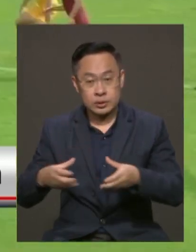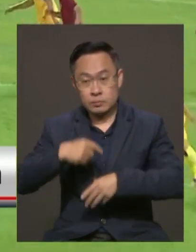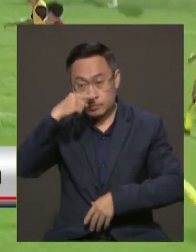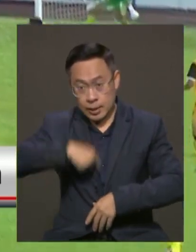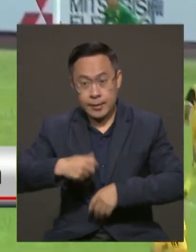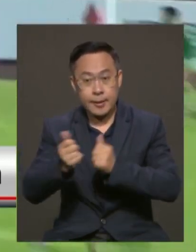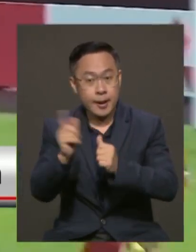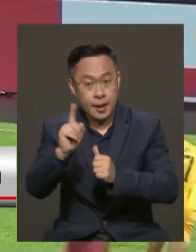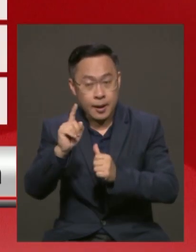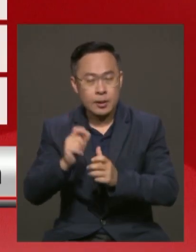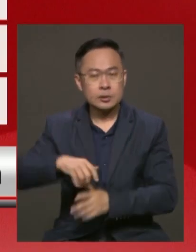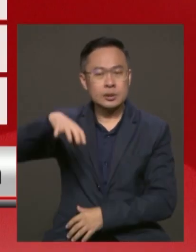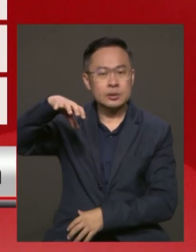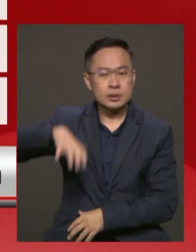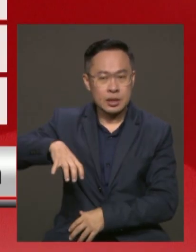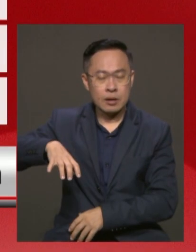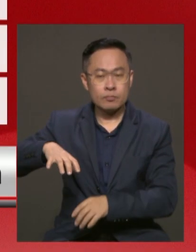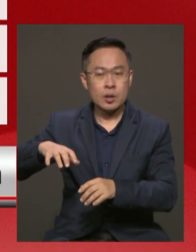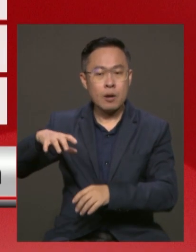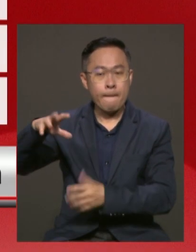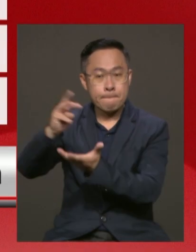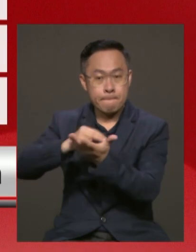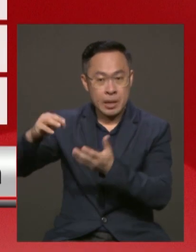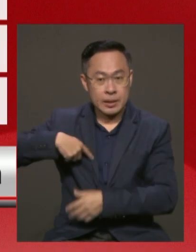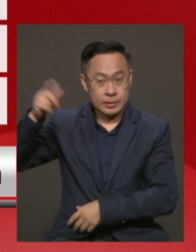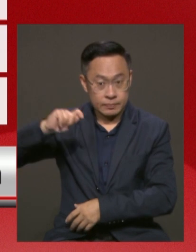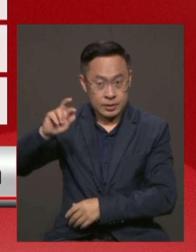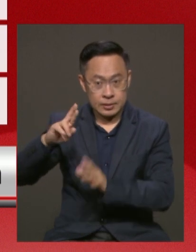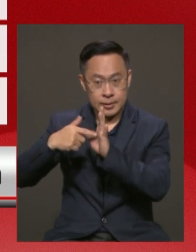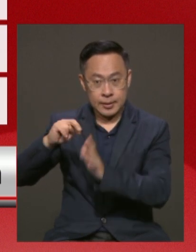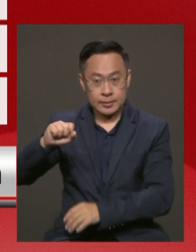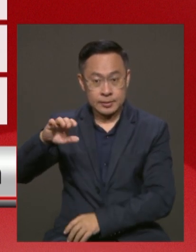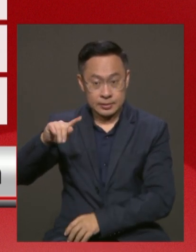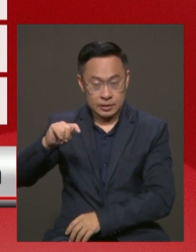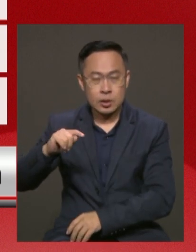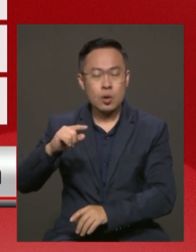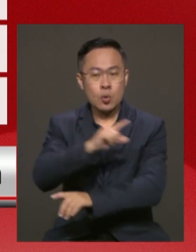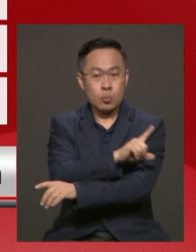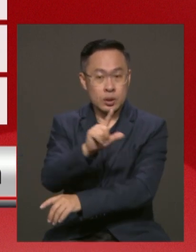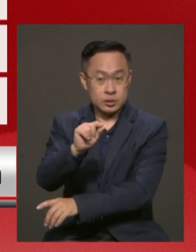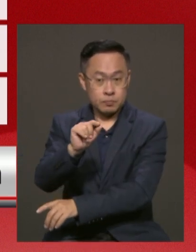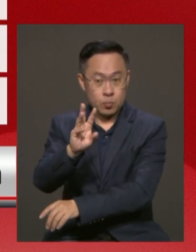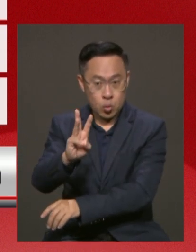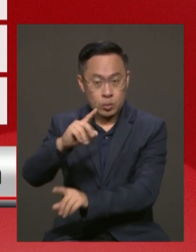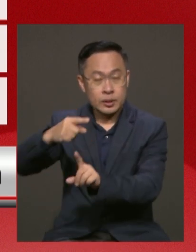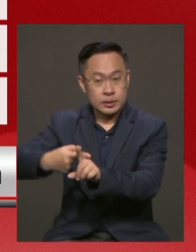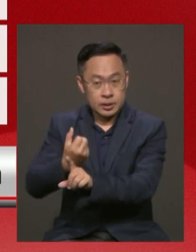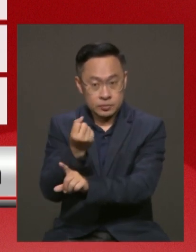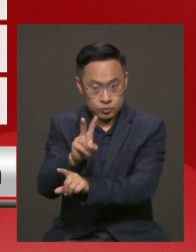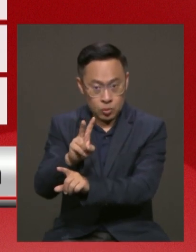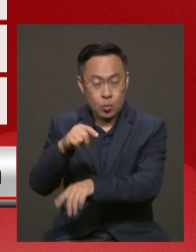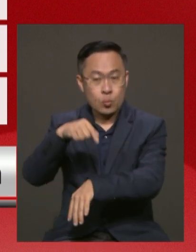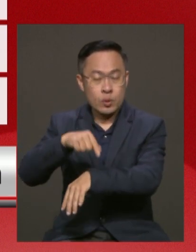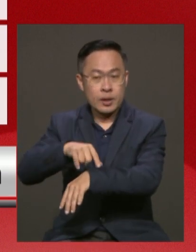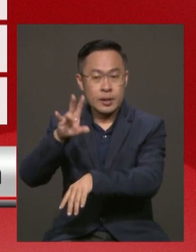ทยค่ะเดี๋ยวเราจะพบกับฟิลิปปินส์นะคะที่สนามธรรมศาสตร์สเตเดียมค่ะในวันที่26ธันวาคมในช่วงเวลา19